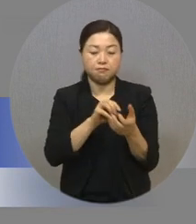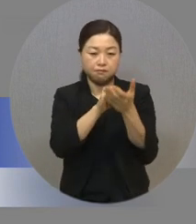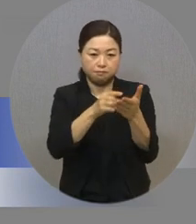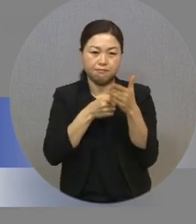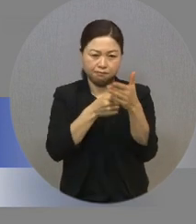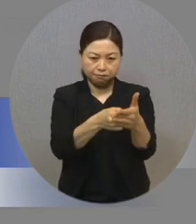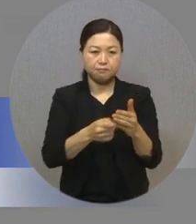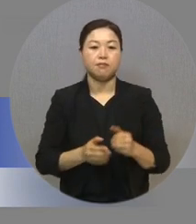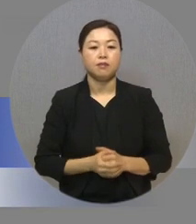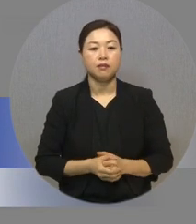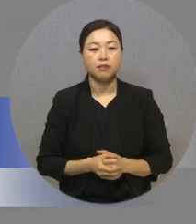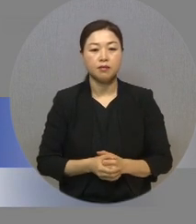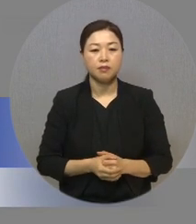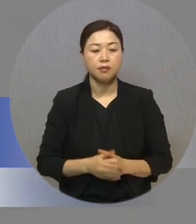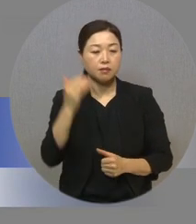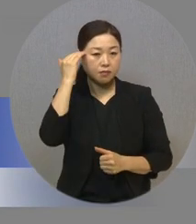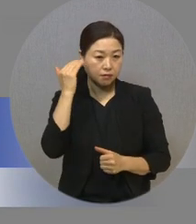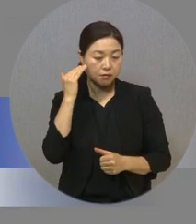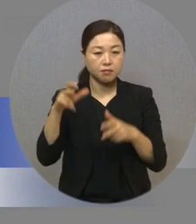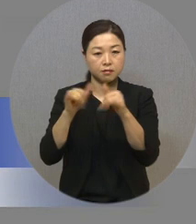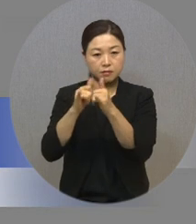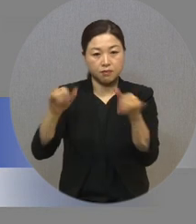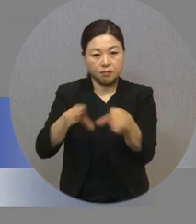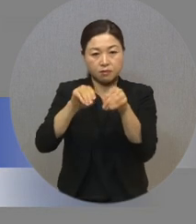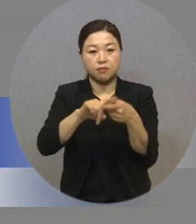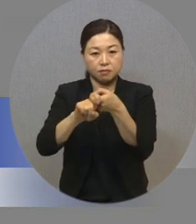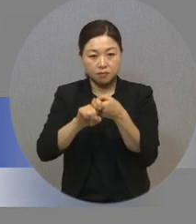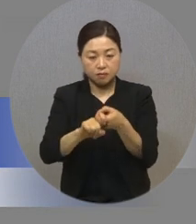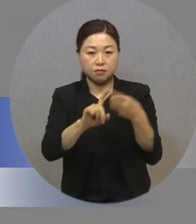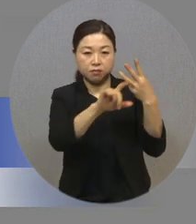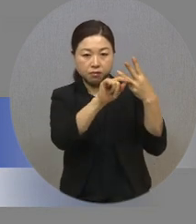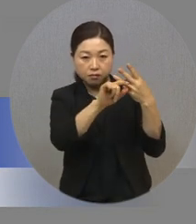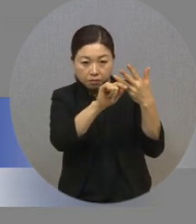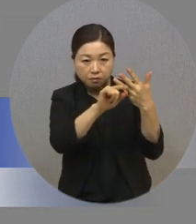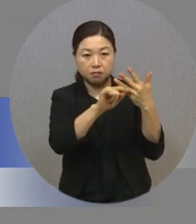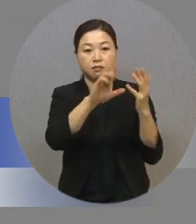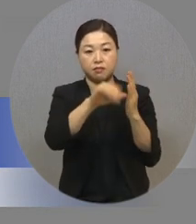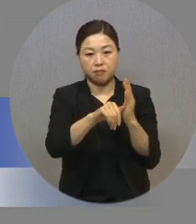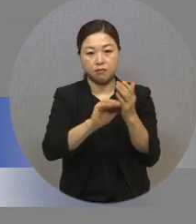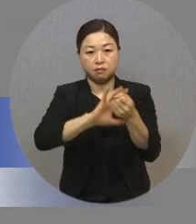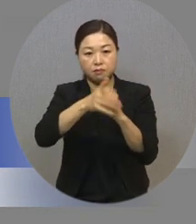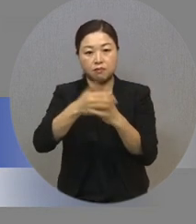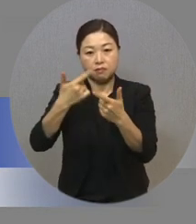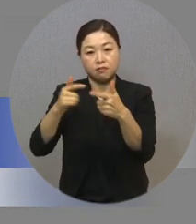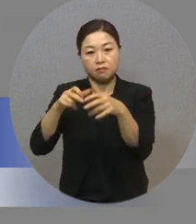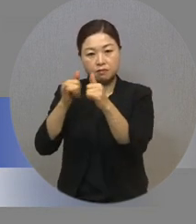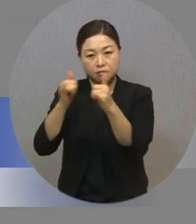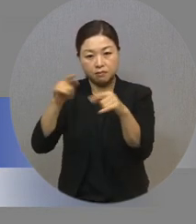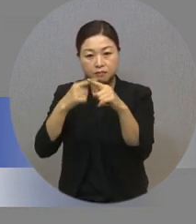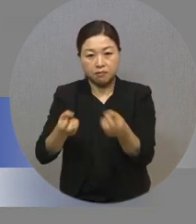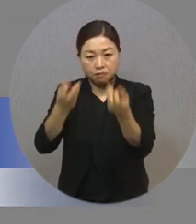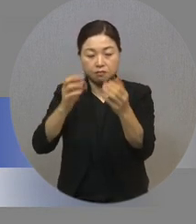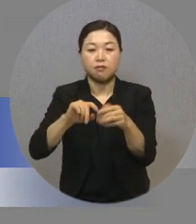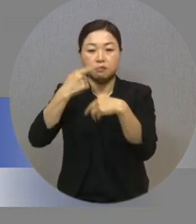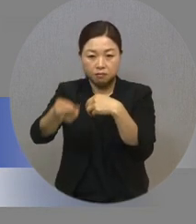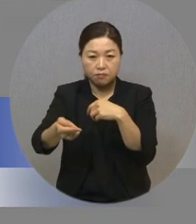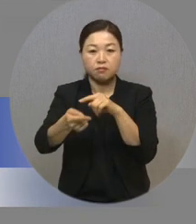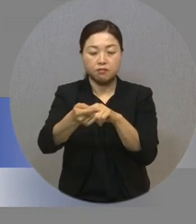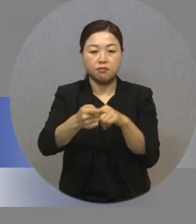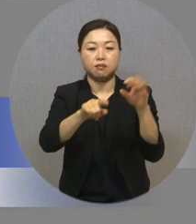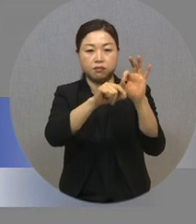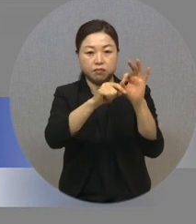추진해 왔습니다 한국 장총을 지난 8월 세계 부산 장애인 대회 이후 10월에 회원 가입을 했고